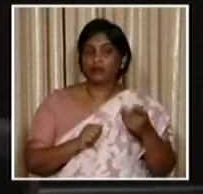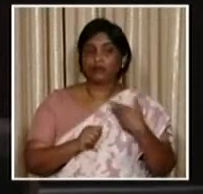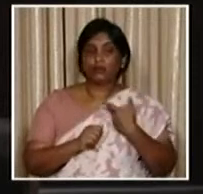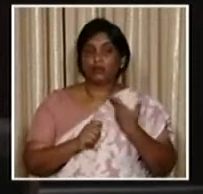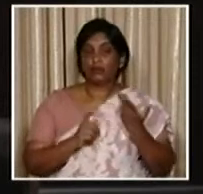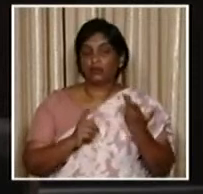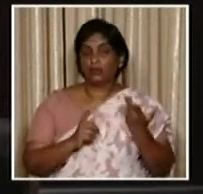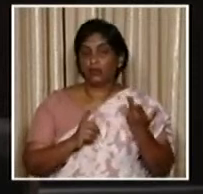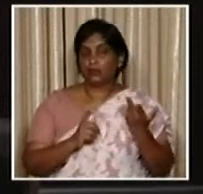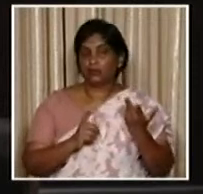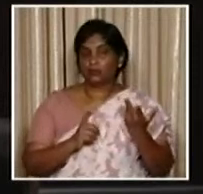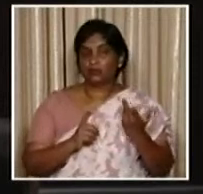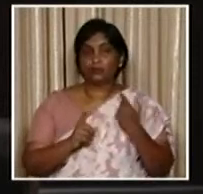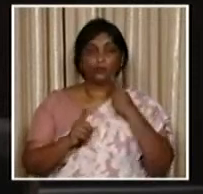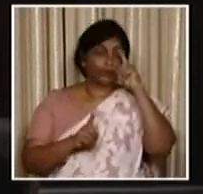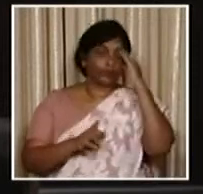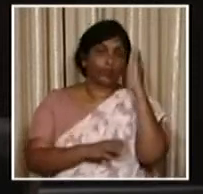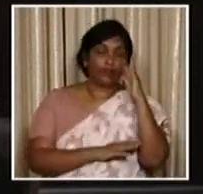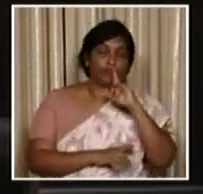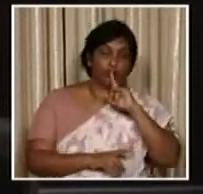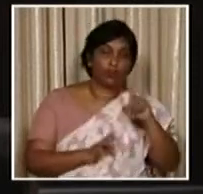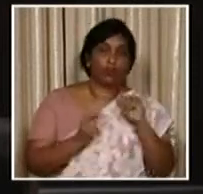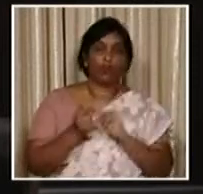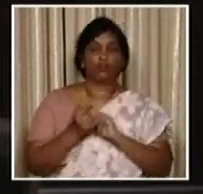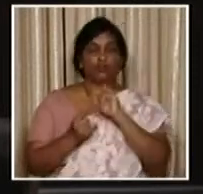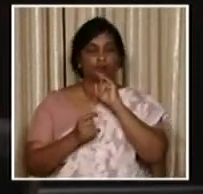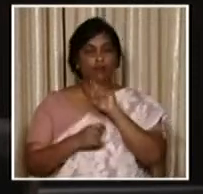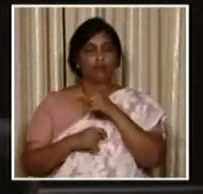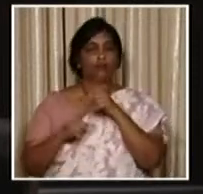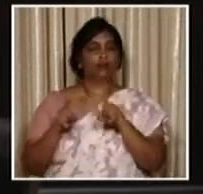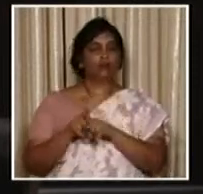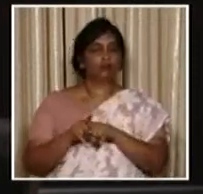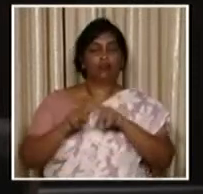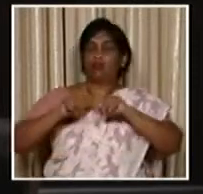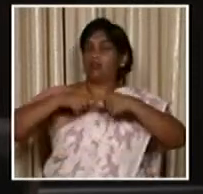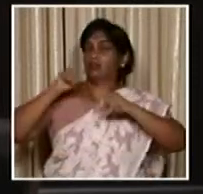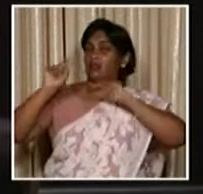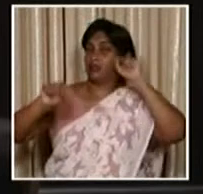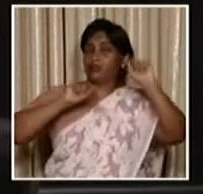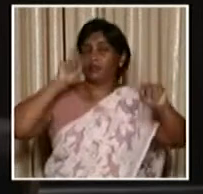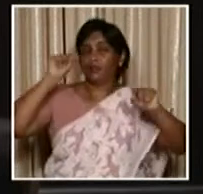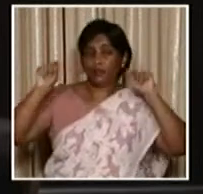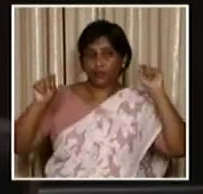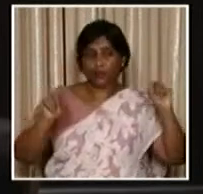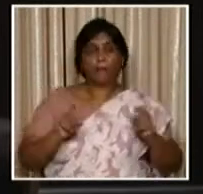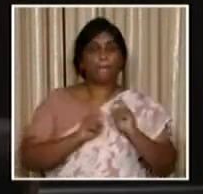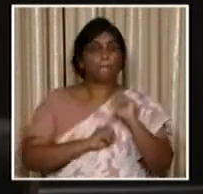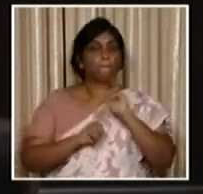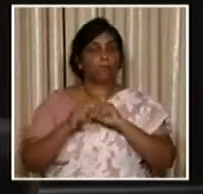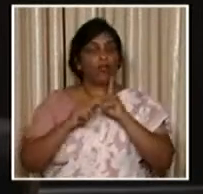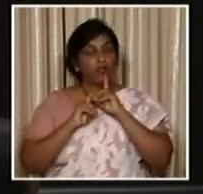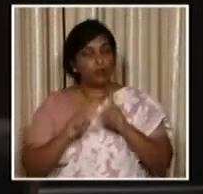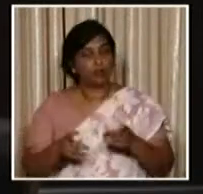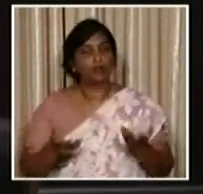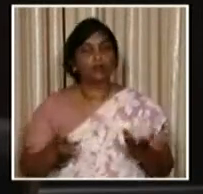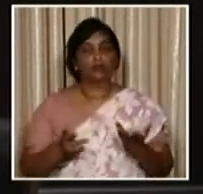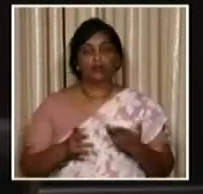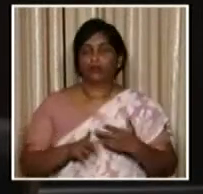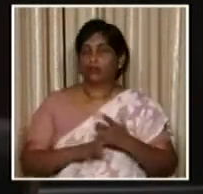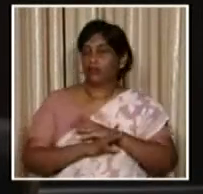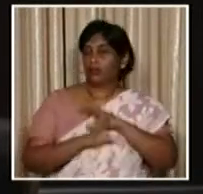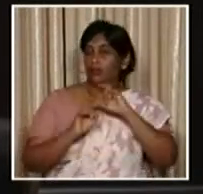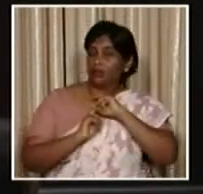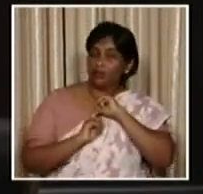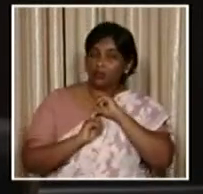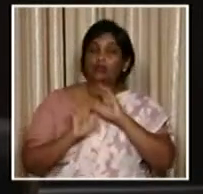අම්මේ කාදිනල්තුමාට ගිහිල්ලා සොනික් ගැන කිව්වා ඊට පස්සේ තවායට ගිහිල්ලා කිව්වා පාර්ලිමේන්තුවේ කිව්වා මේක දෙවනත්